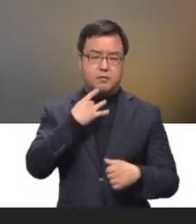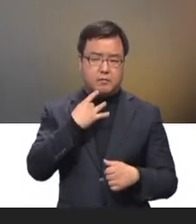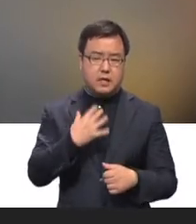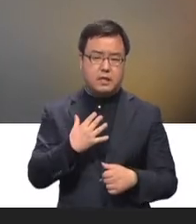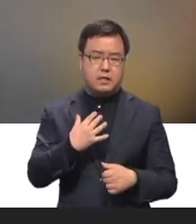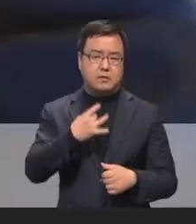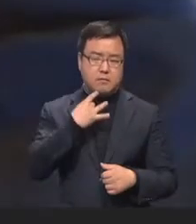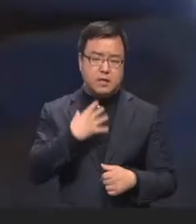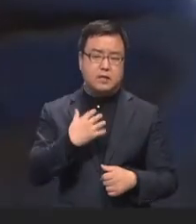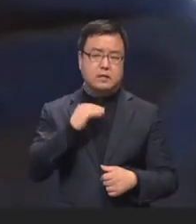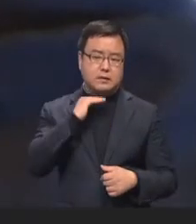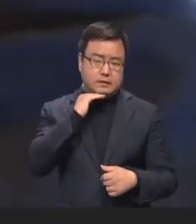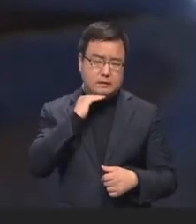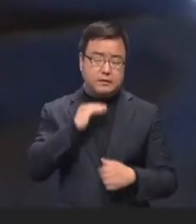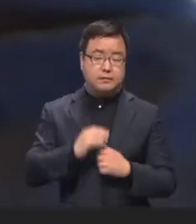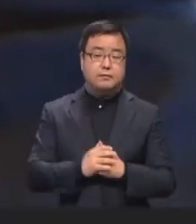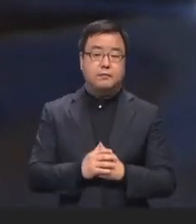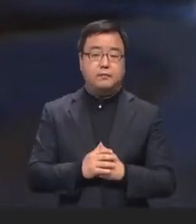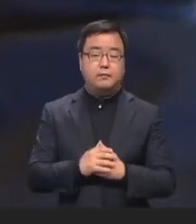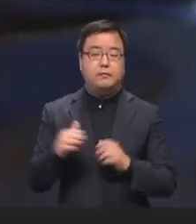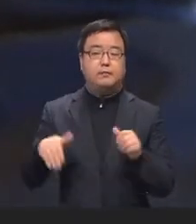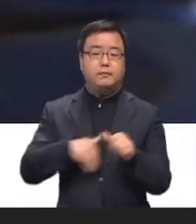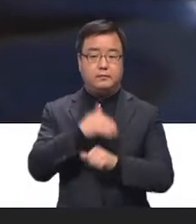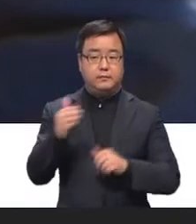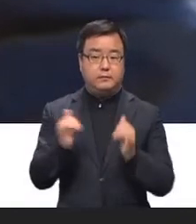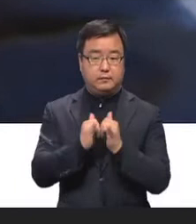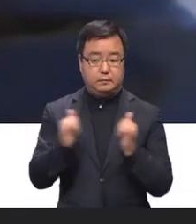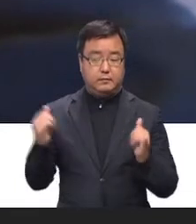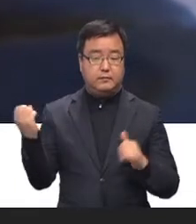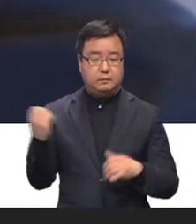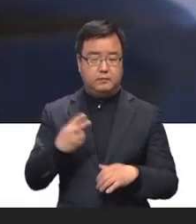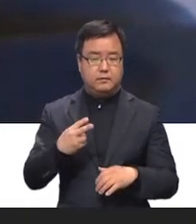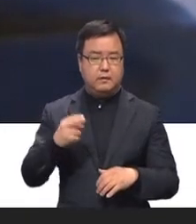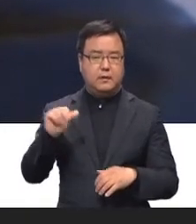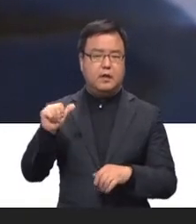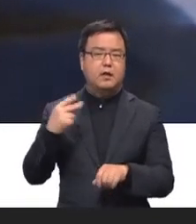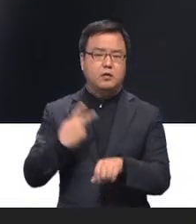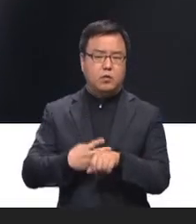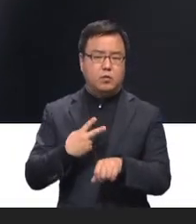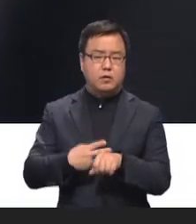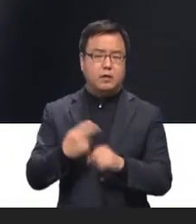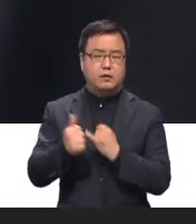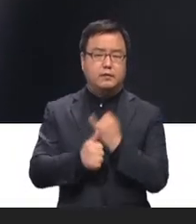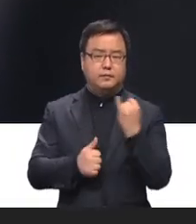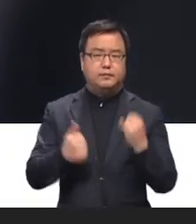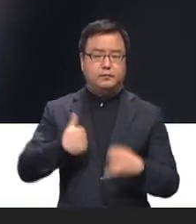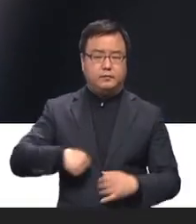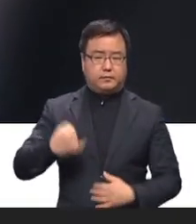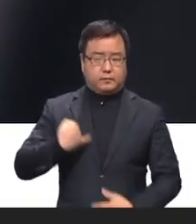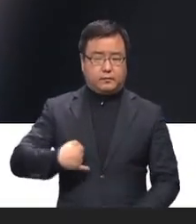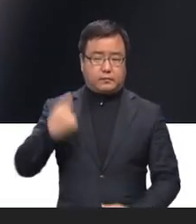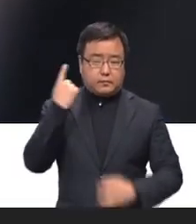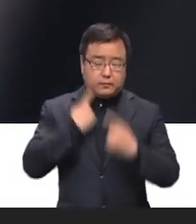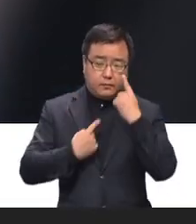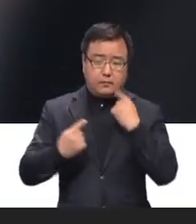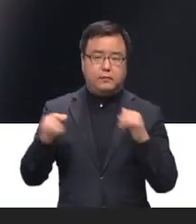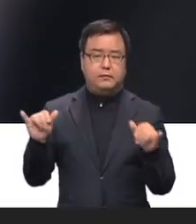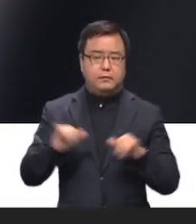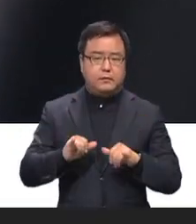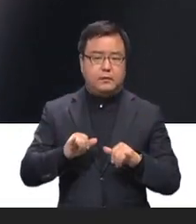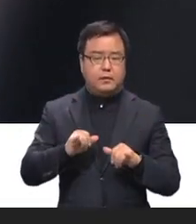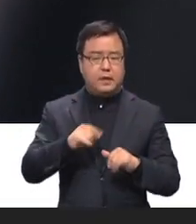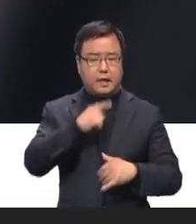계속 어진 씬 주위 사람들은 물론 a 교사 의 아내와 자식들이 상철 받을 가 피해 사실을